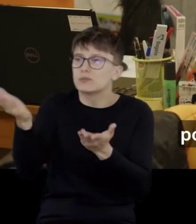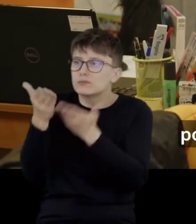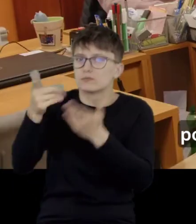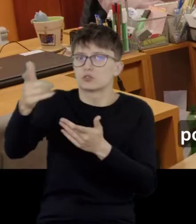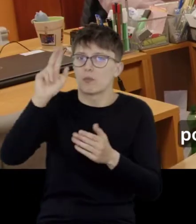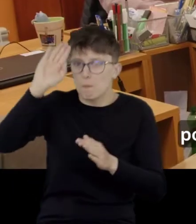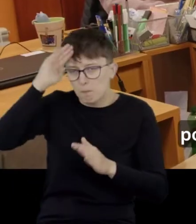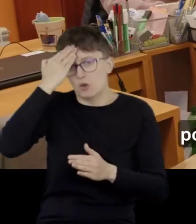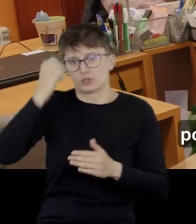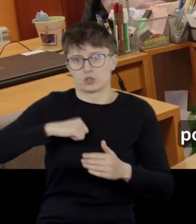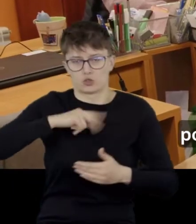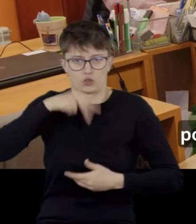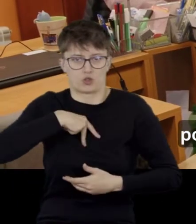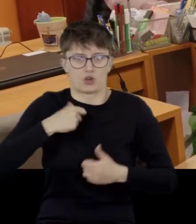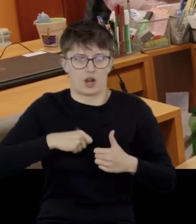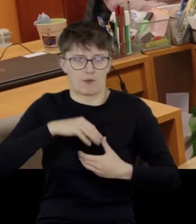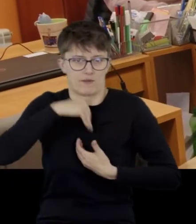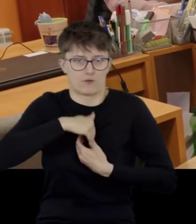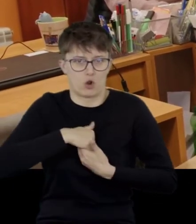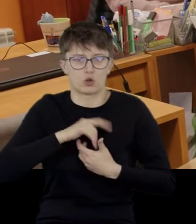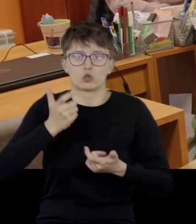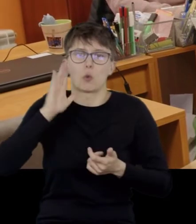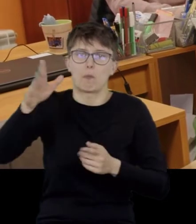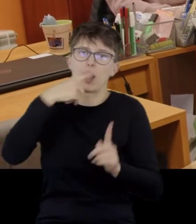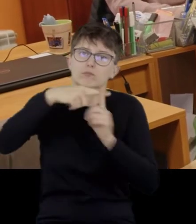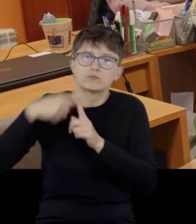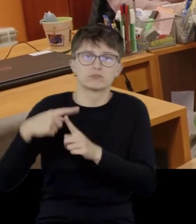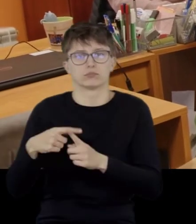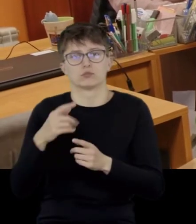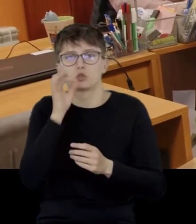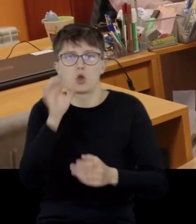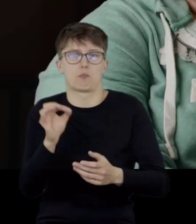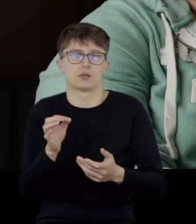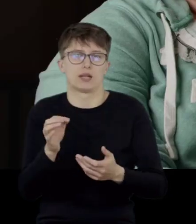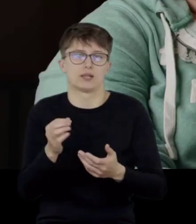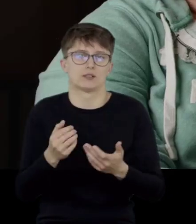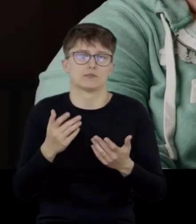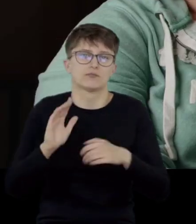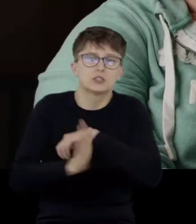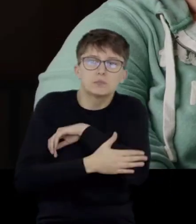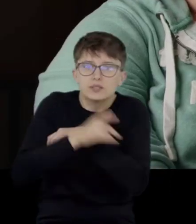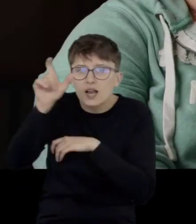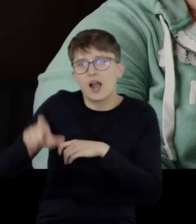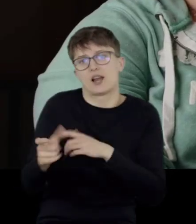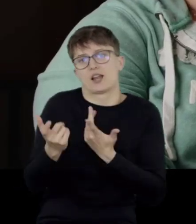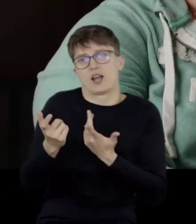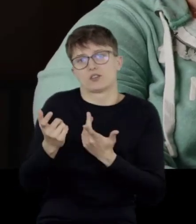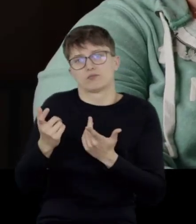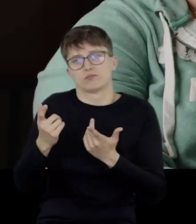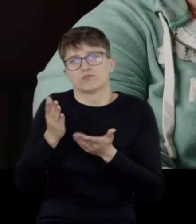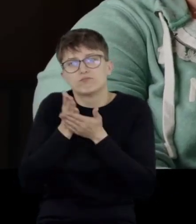człowiekowi to przede wszystkim odkrycie w nim tego, co ma dobre, takie wspieranie go,